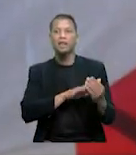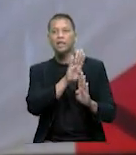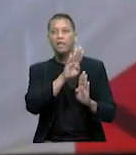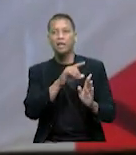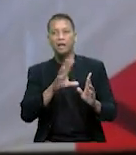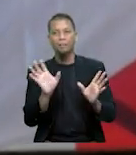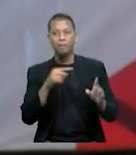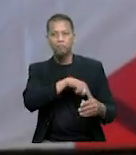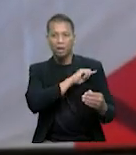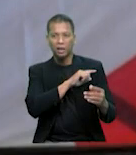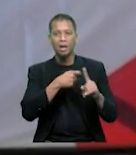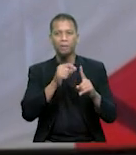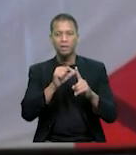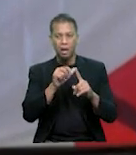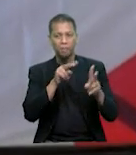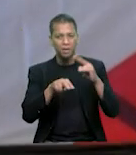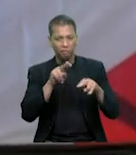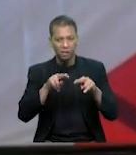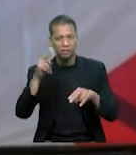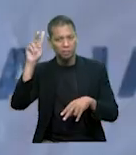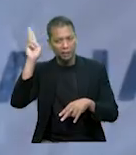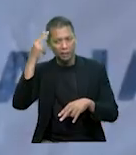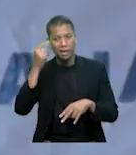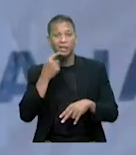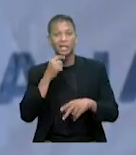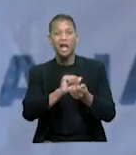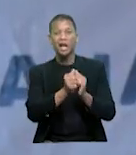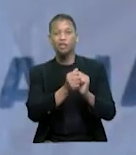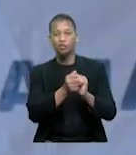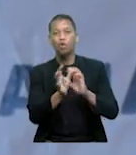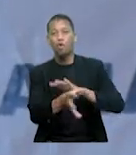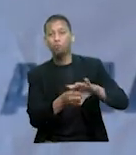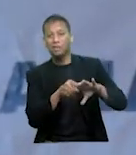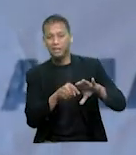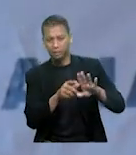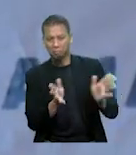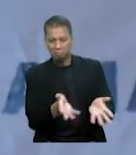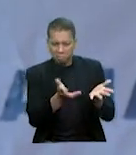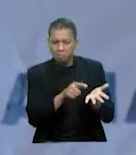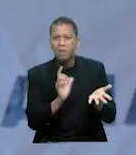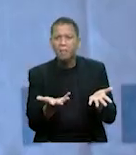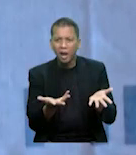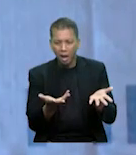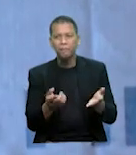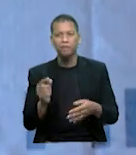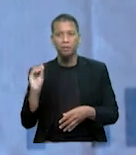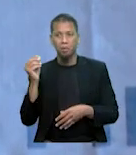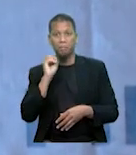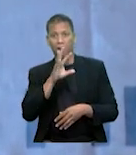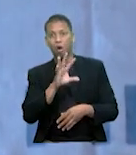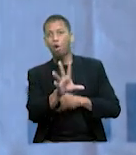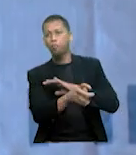intern pemerintah dalam penanganan perkara tindak pidana korupsi. Penekanan anti korupsi terus dilakukan Ganjar Pranowo selama 10 tahun